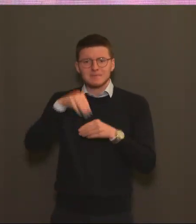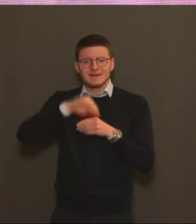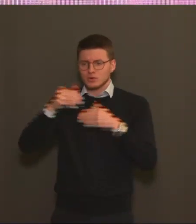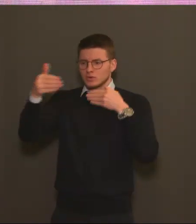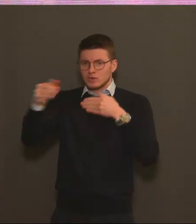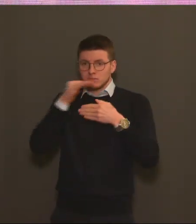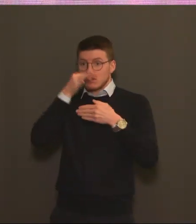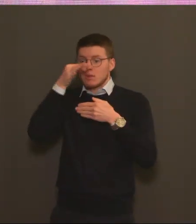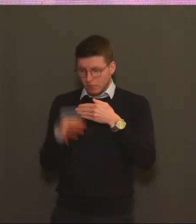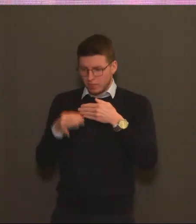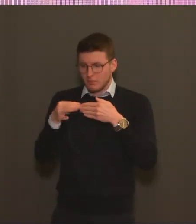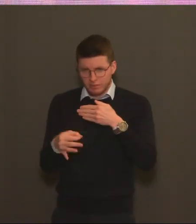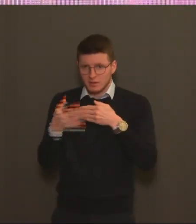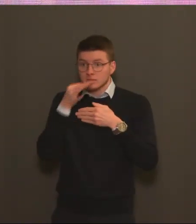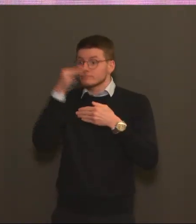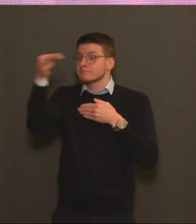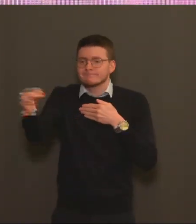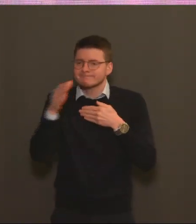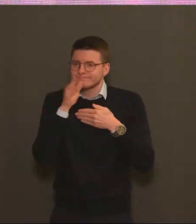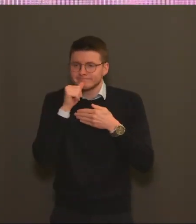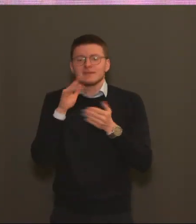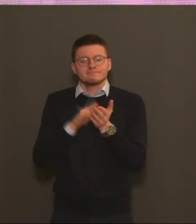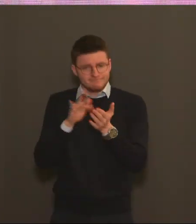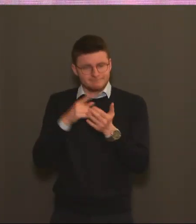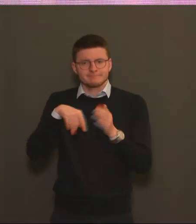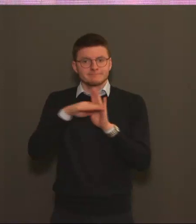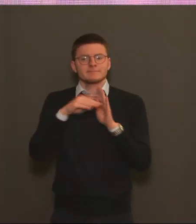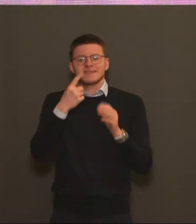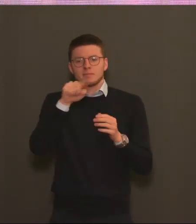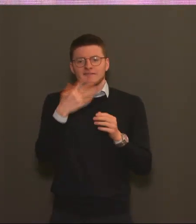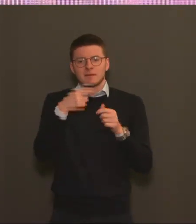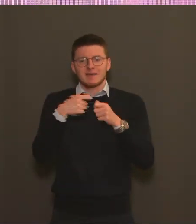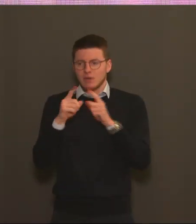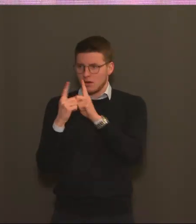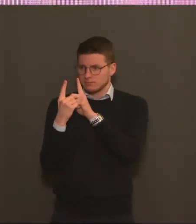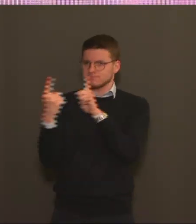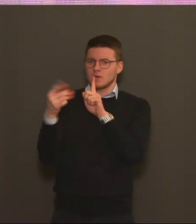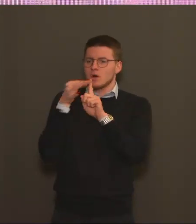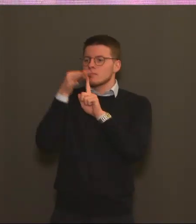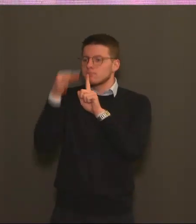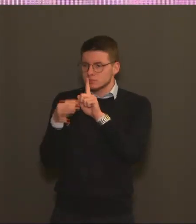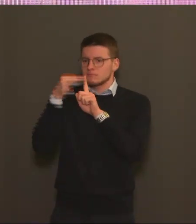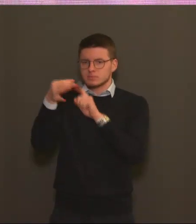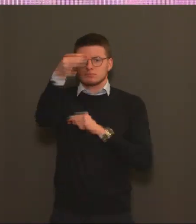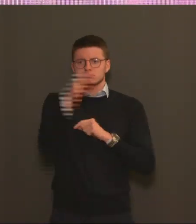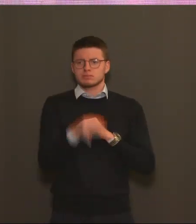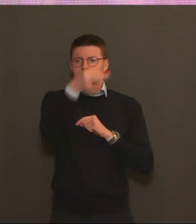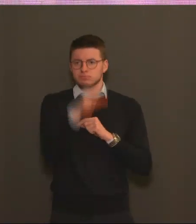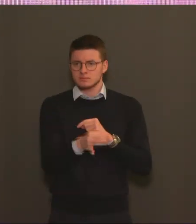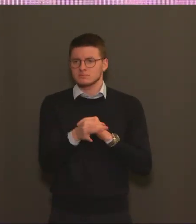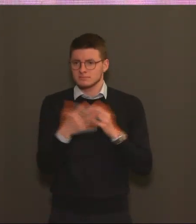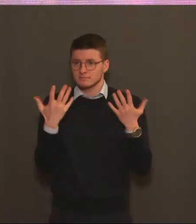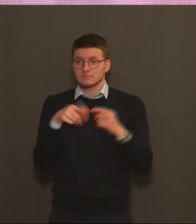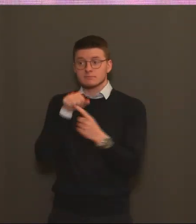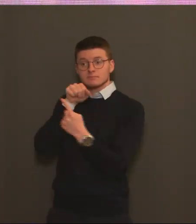afstand van 1,5 meter. Grote druppels zijn besmettelijk, zowel binnen als buiten.